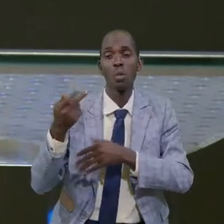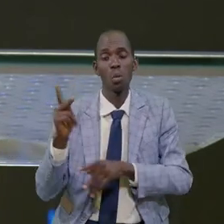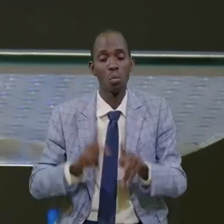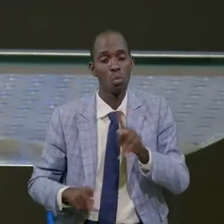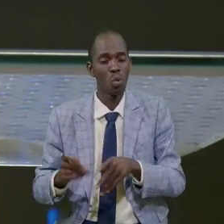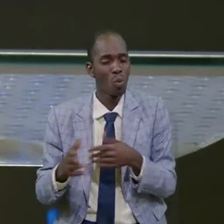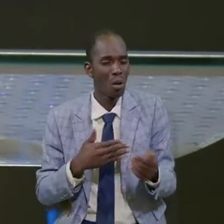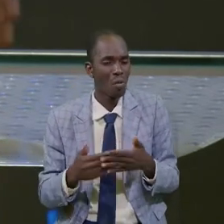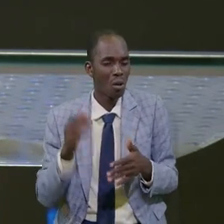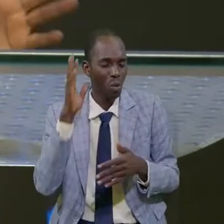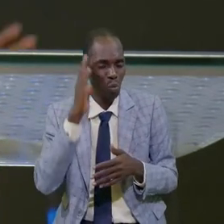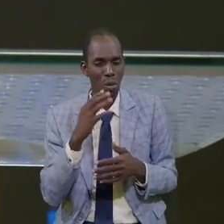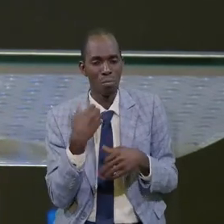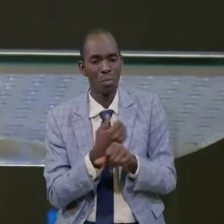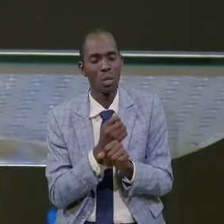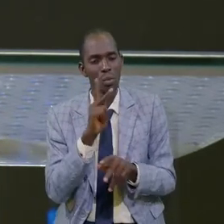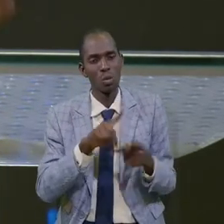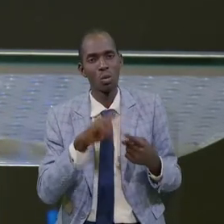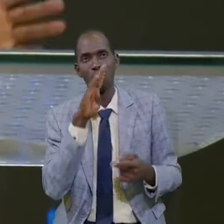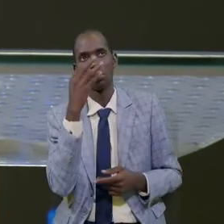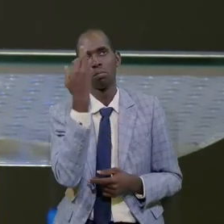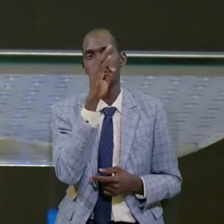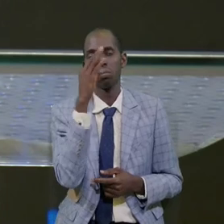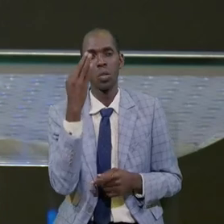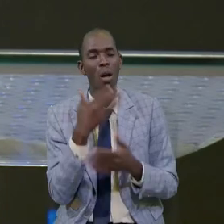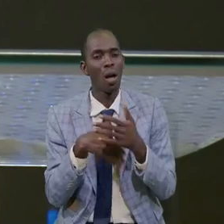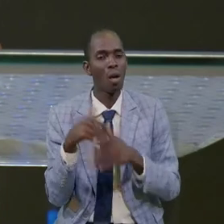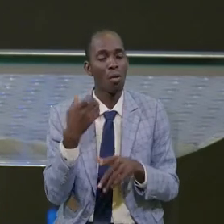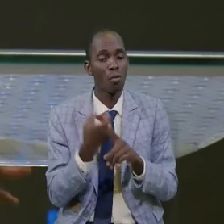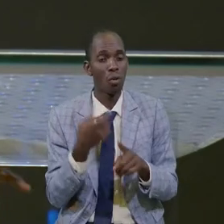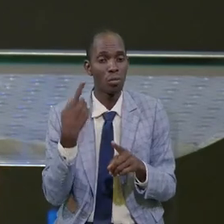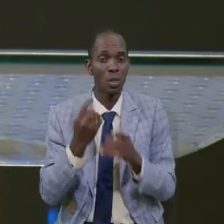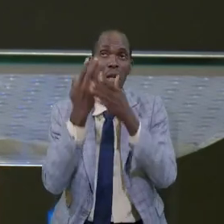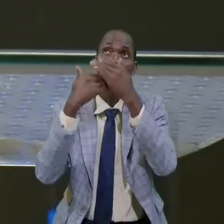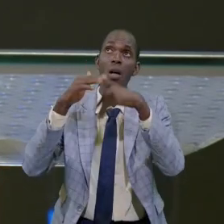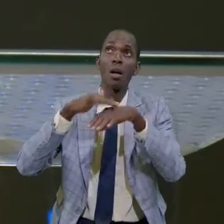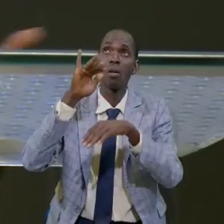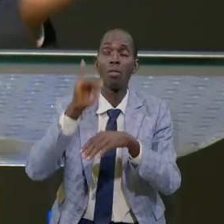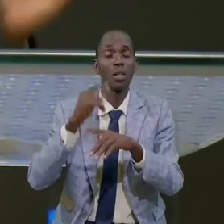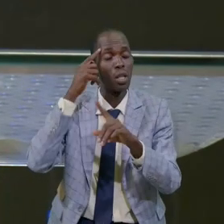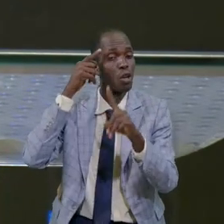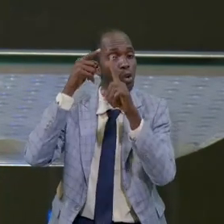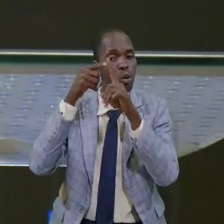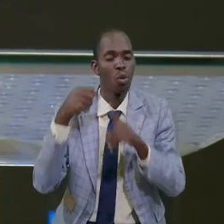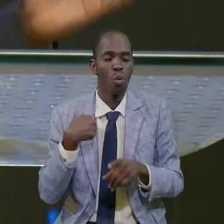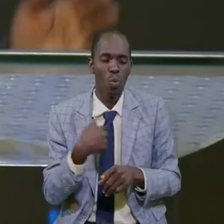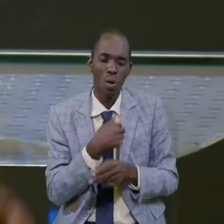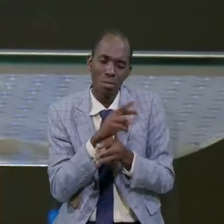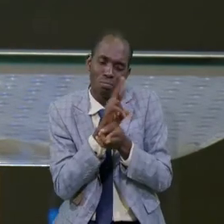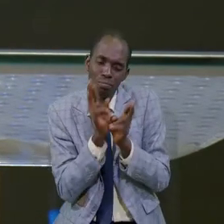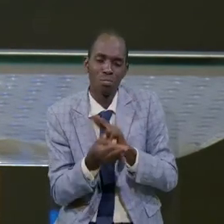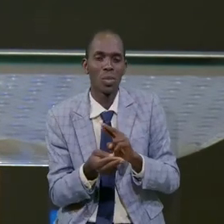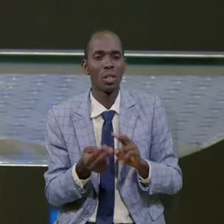distraire l'attention des autres du ciel, de la destinée du ciel, alors nous devons nous